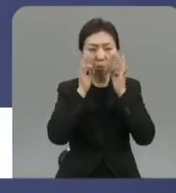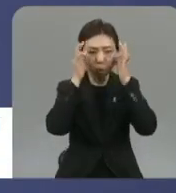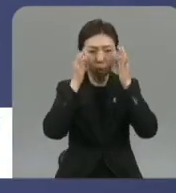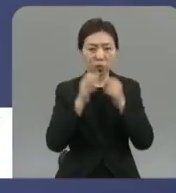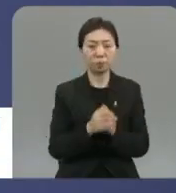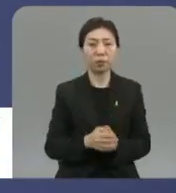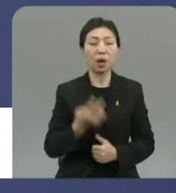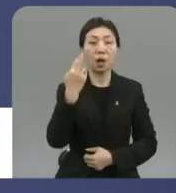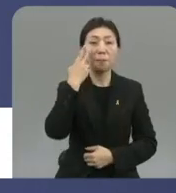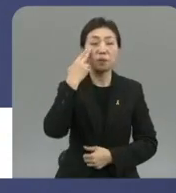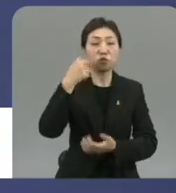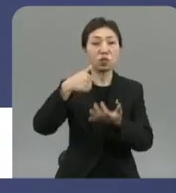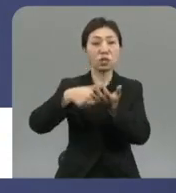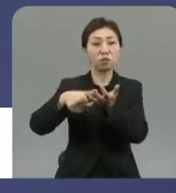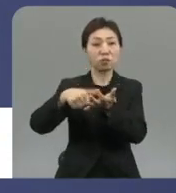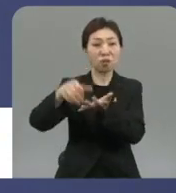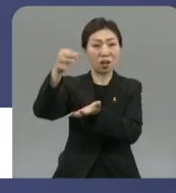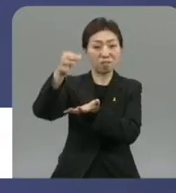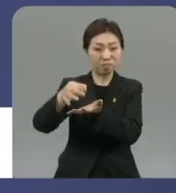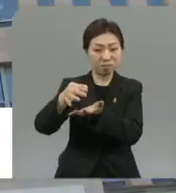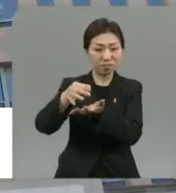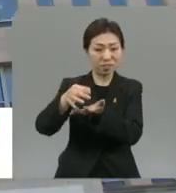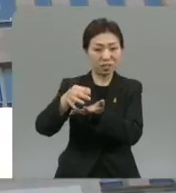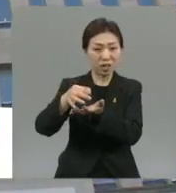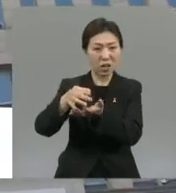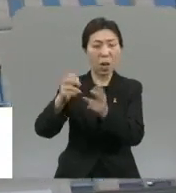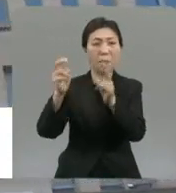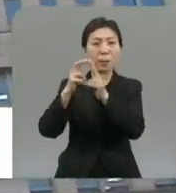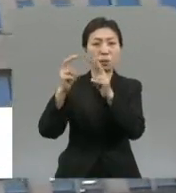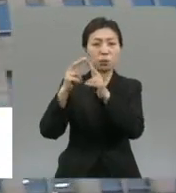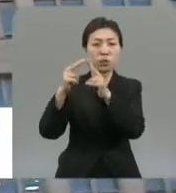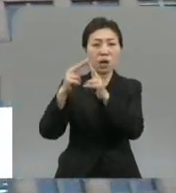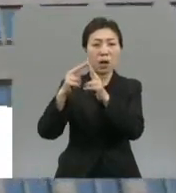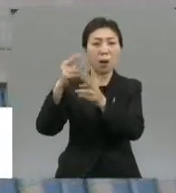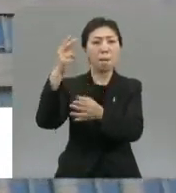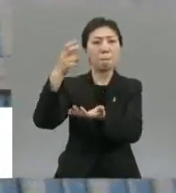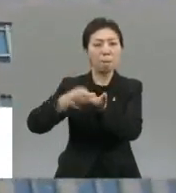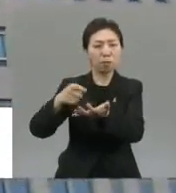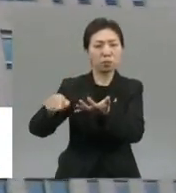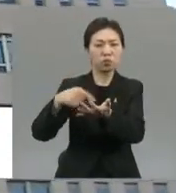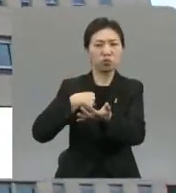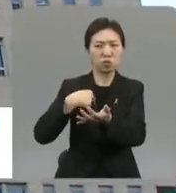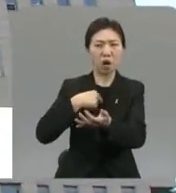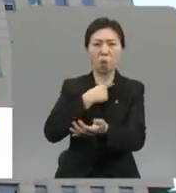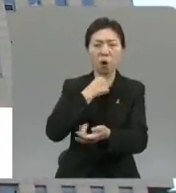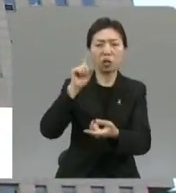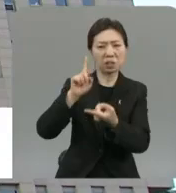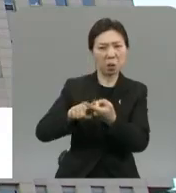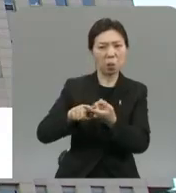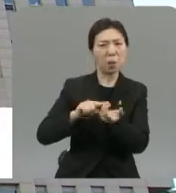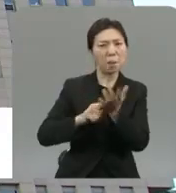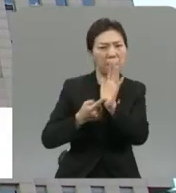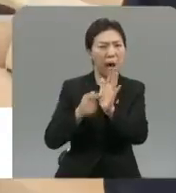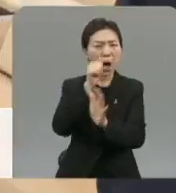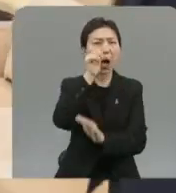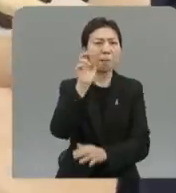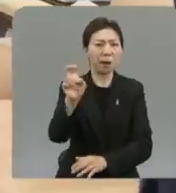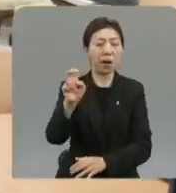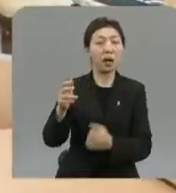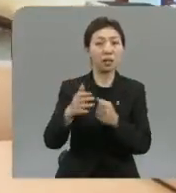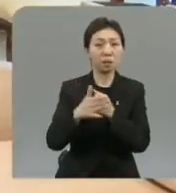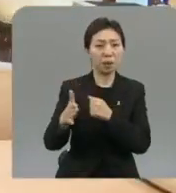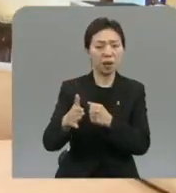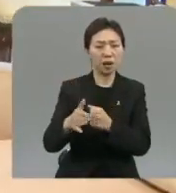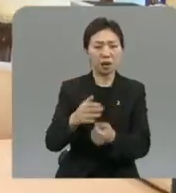経済分野ではアメリカが主導する新たなサプライチェーン構築への参加や両国の技術協力の